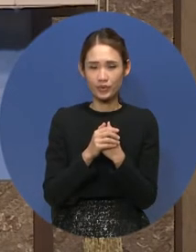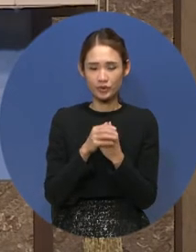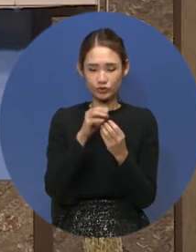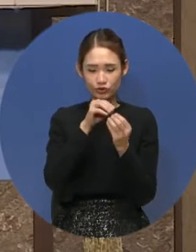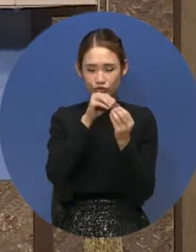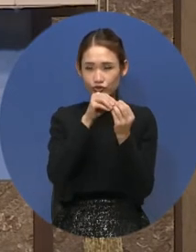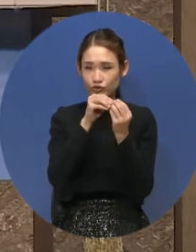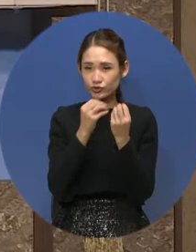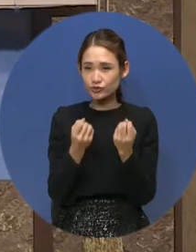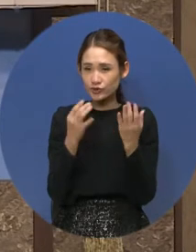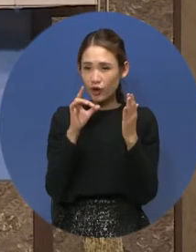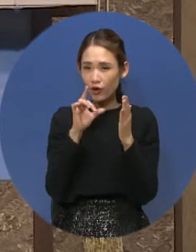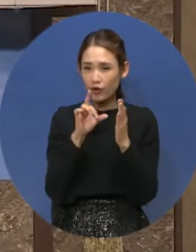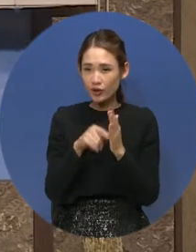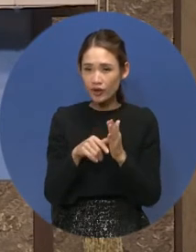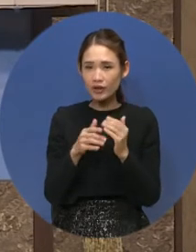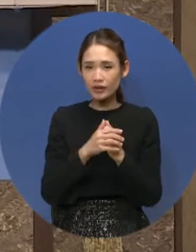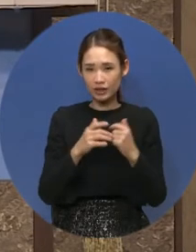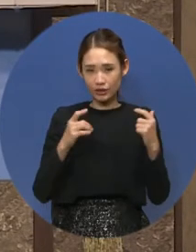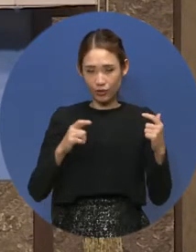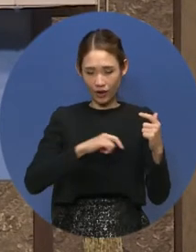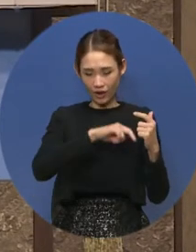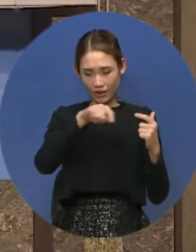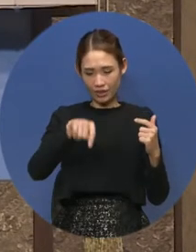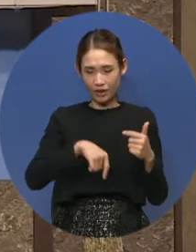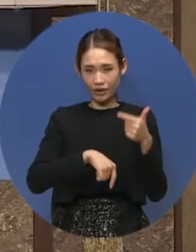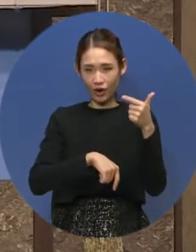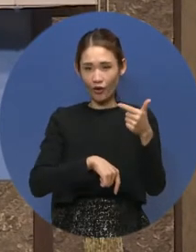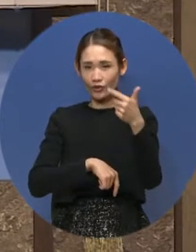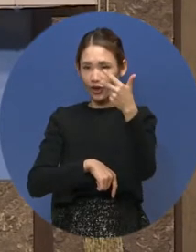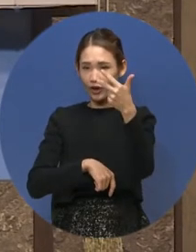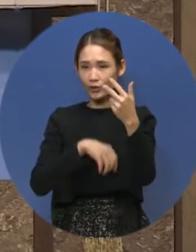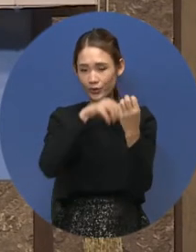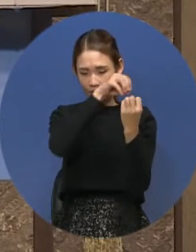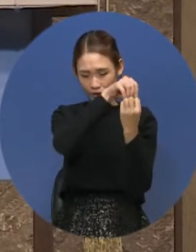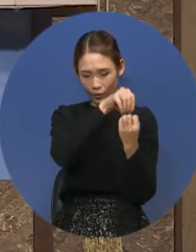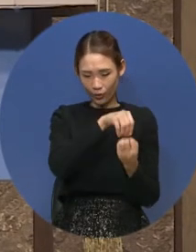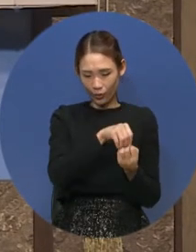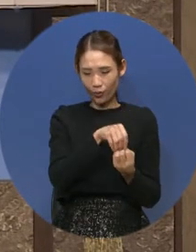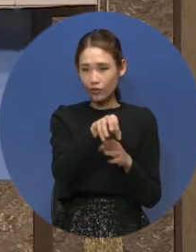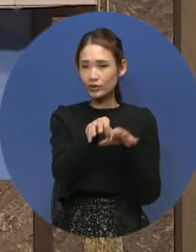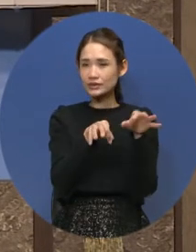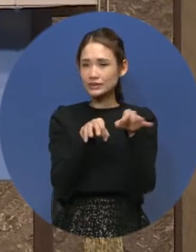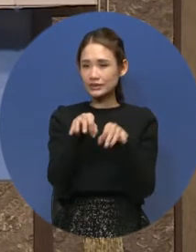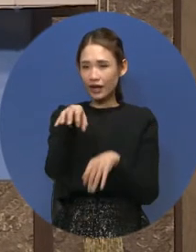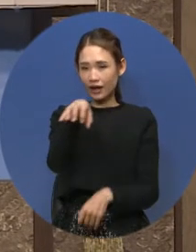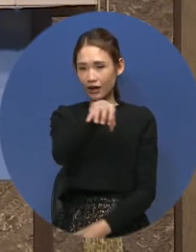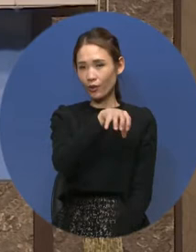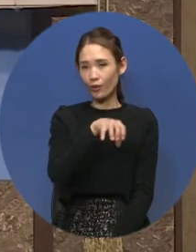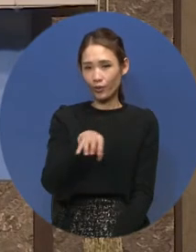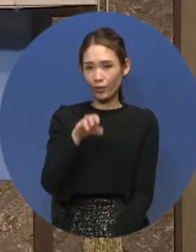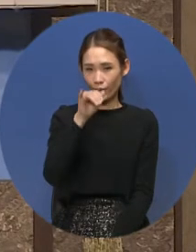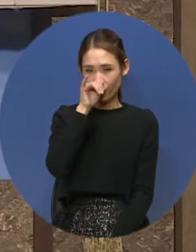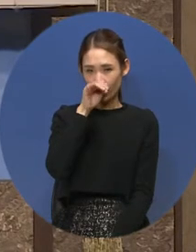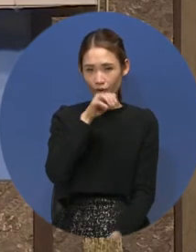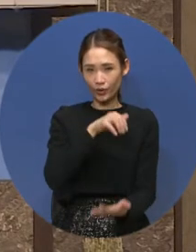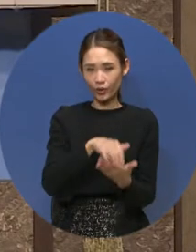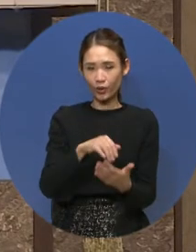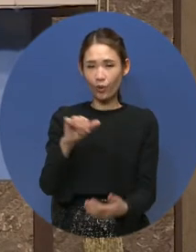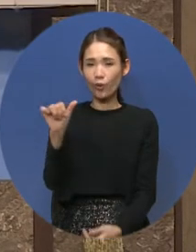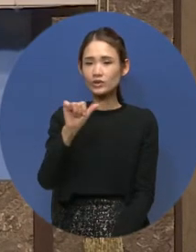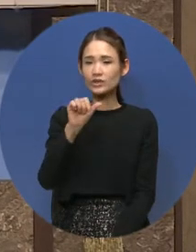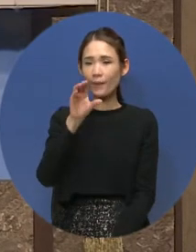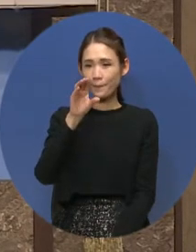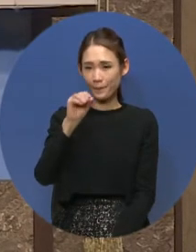네. 우리 관내 6~7개 전통시장이 있는데 예. 전통시장 힘든데요. 거기에 5천만 원